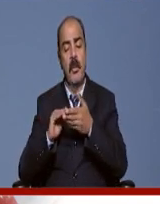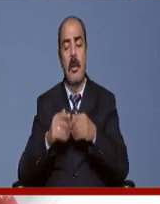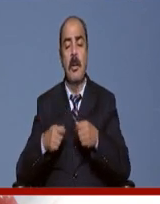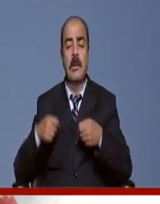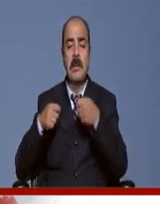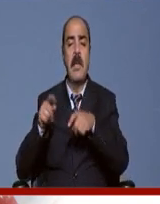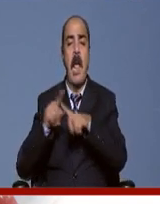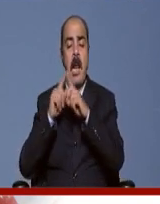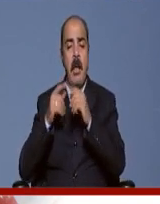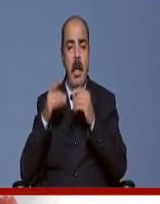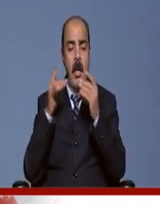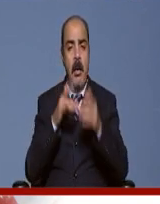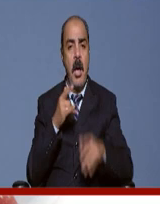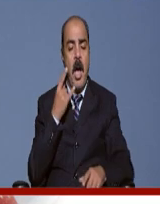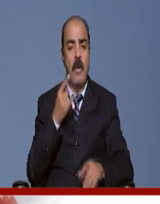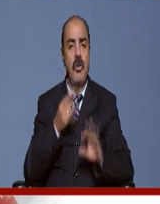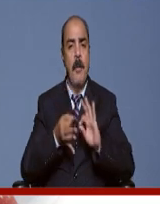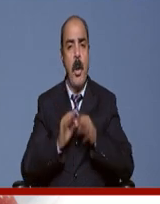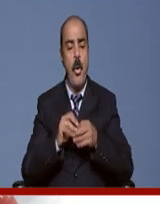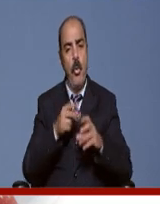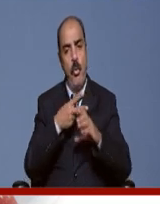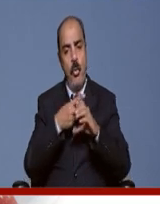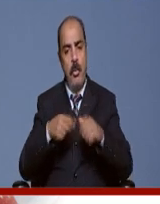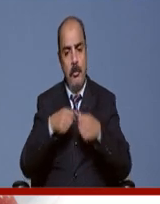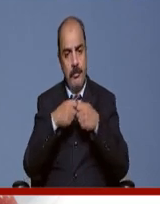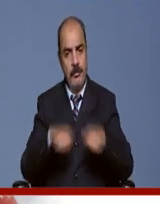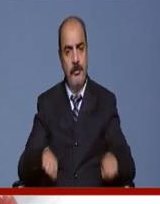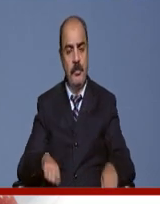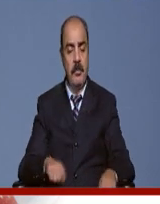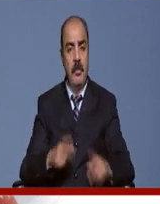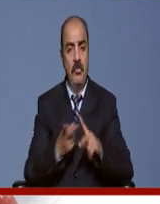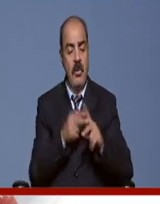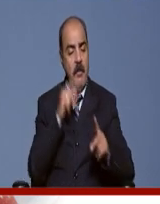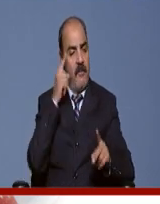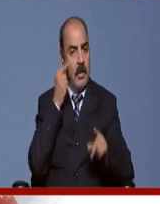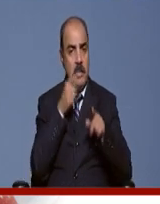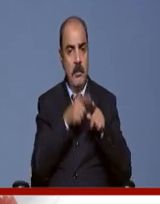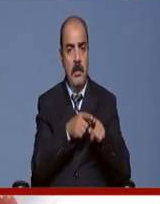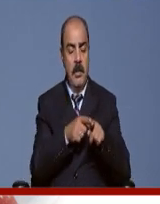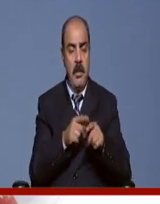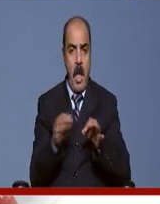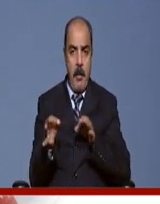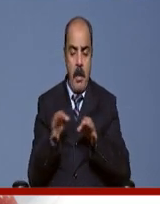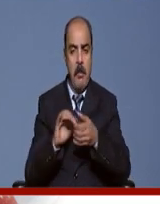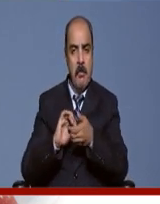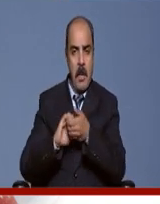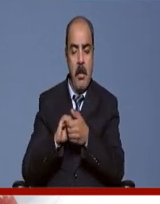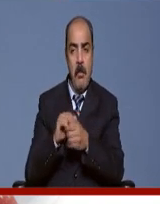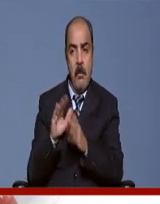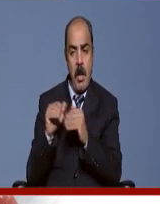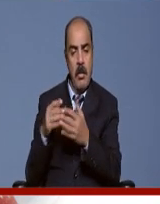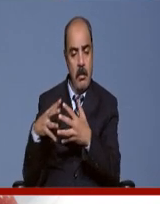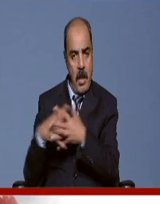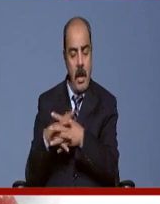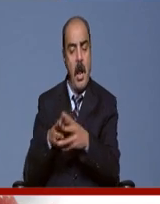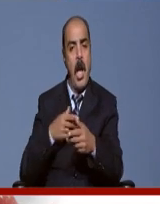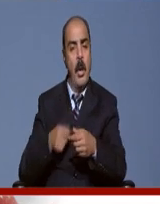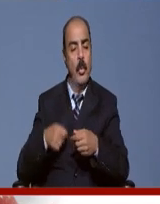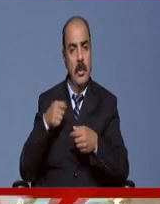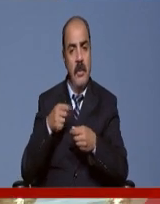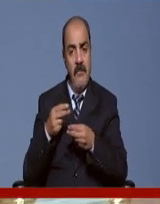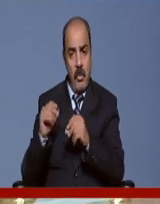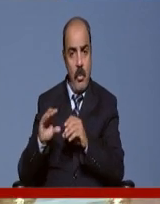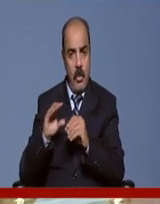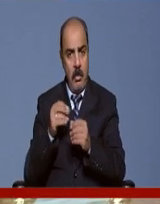بقيمه 10 مليون يورو لمصلحه الشعب الفلسطيني وبتنسيق وثيق معكم نريد استخدام